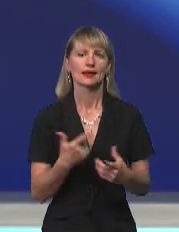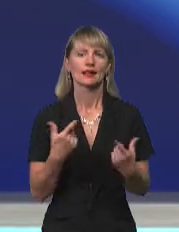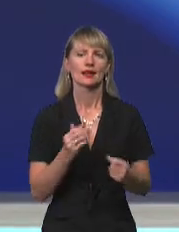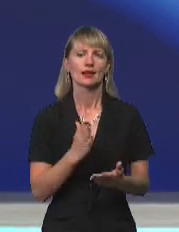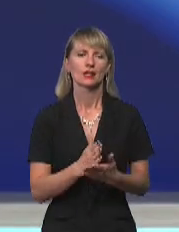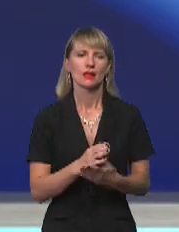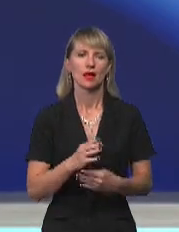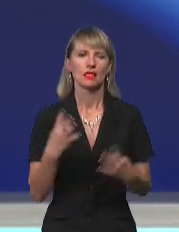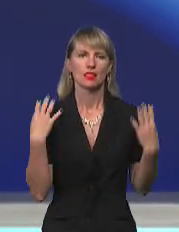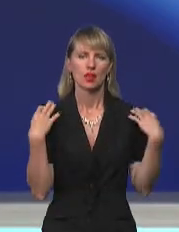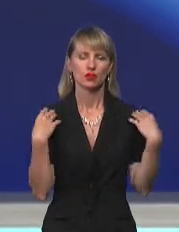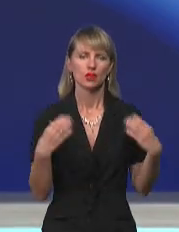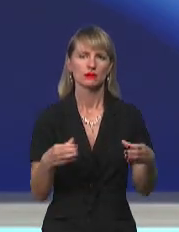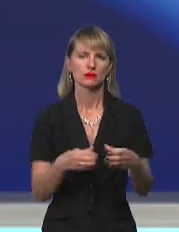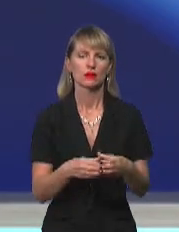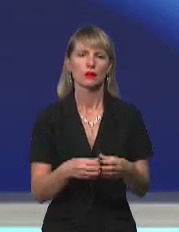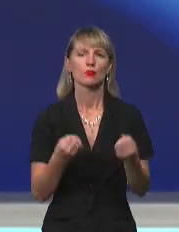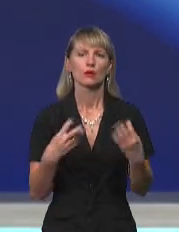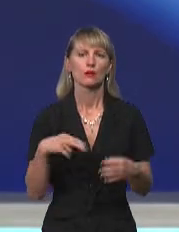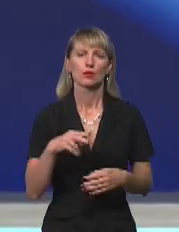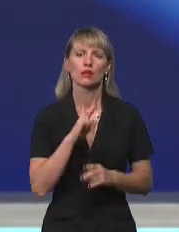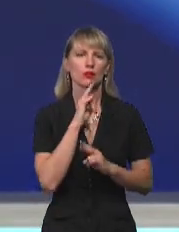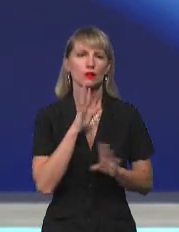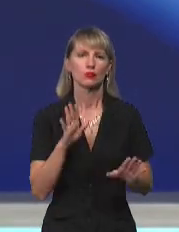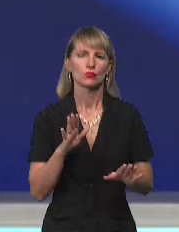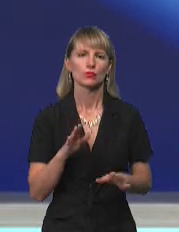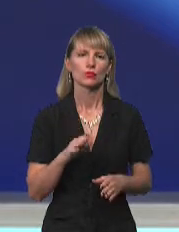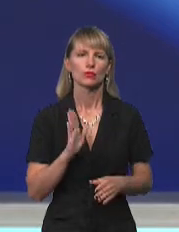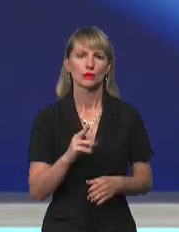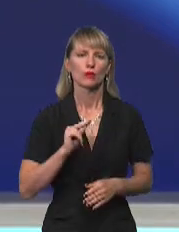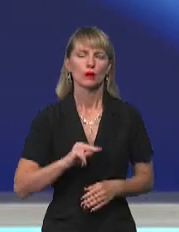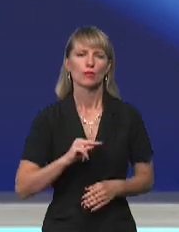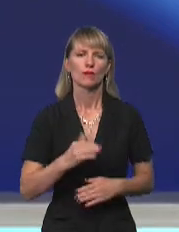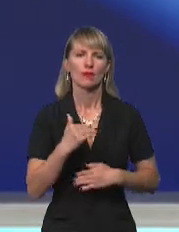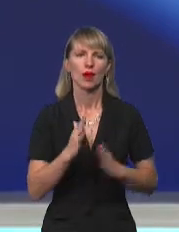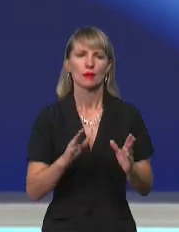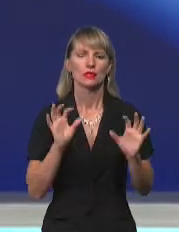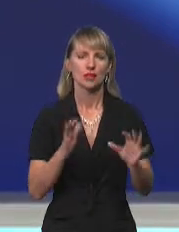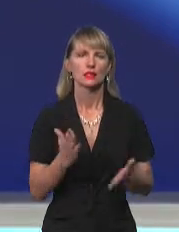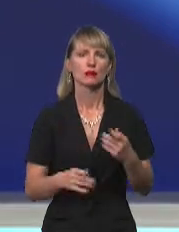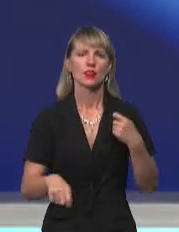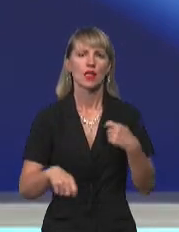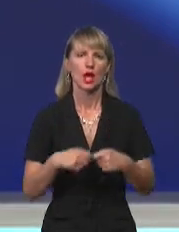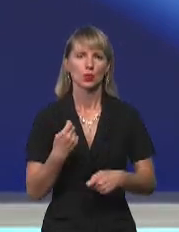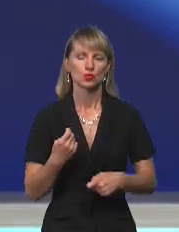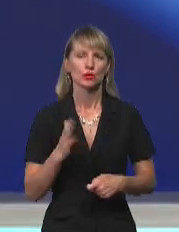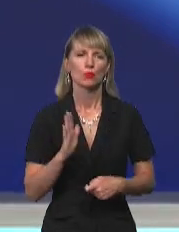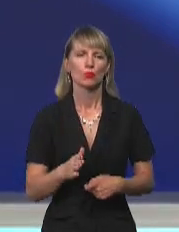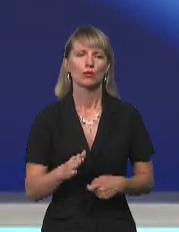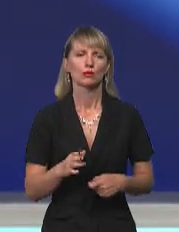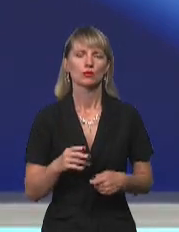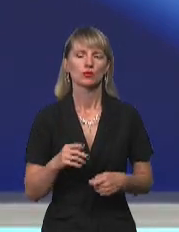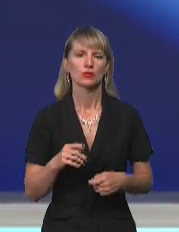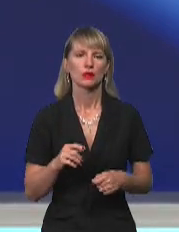начальник військового наряду. Просто так підходить, вони, звичайно, не будуть діяти в рамках чинного законодавства. Якщо буде якесь правопорушення, будуть підстави для того, щоб він повинен